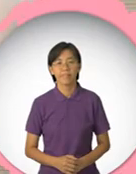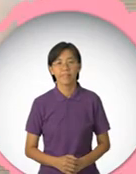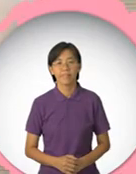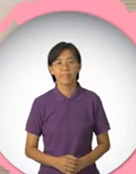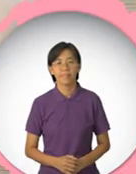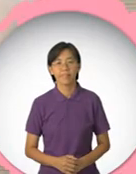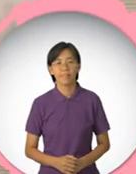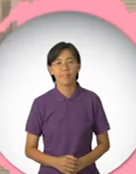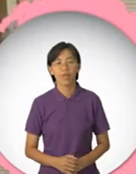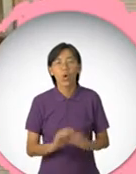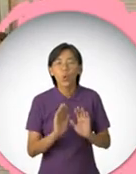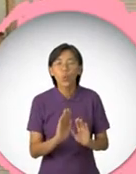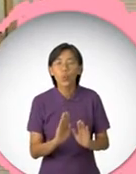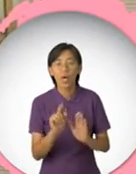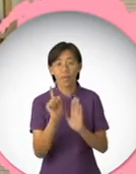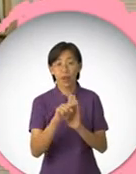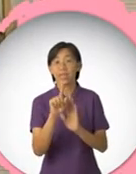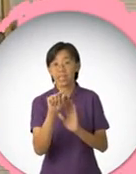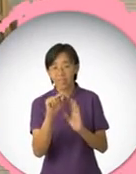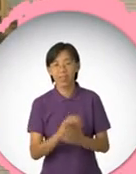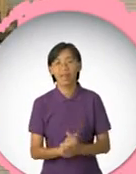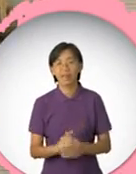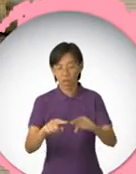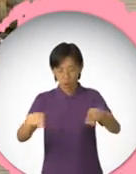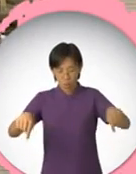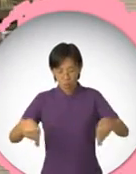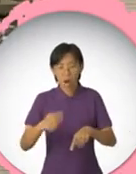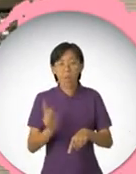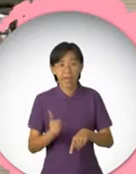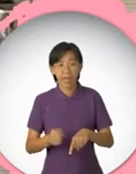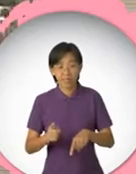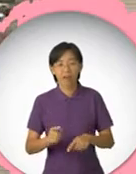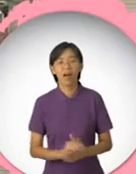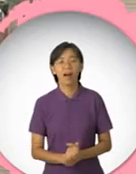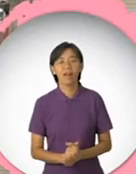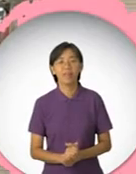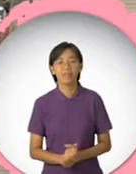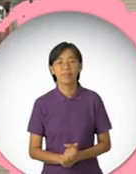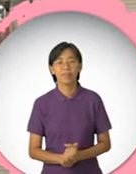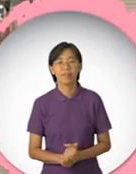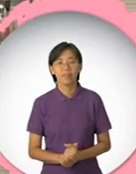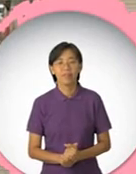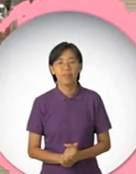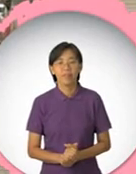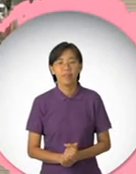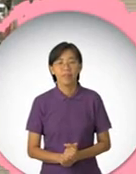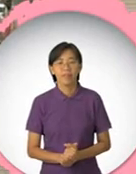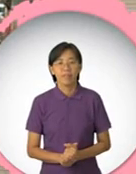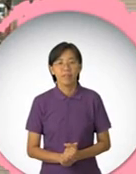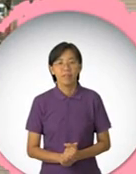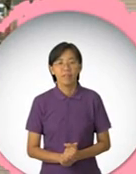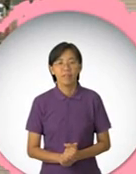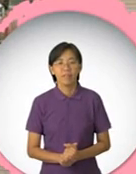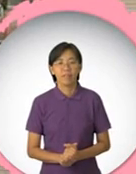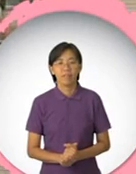หลังจากที่เราพักไว้20นาทีคือเนื้อมันจะไม่มีอะไรเปลี่ยนแปลงเลยเพียงแค่ให้มันคลายตัว ค่ะหรือไม่ก็เหมือนเดิมค่ะก็คือจะ